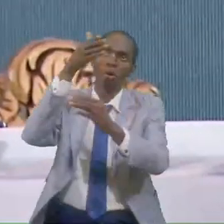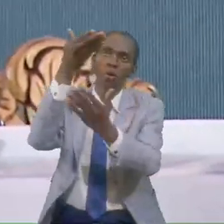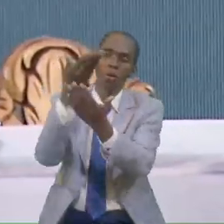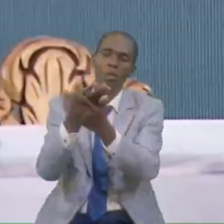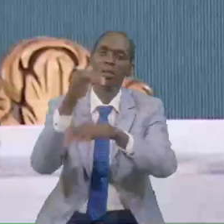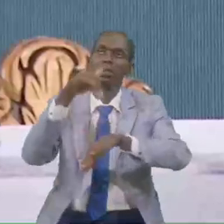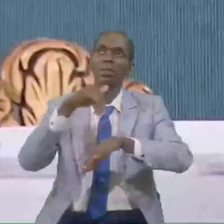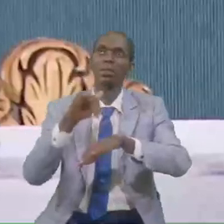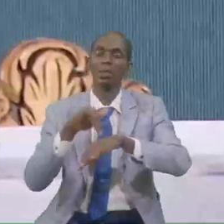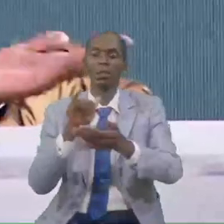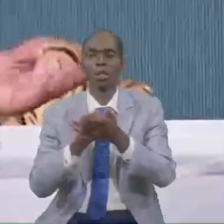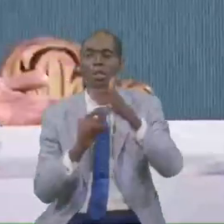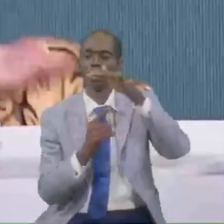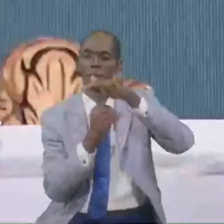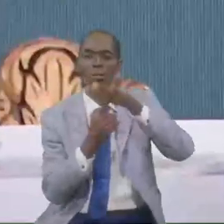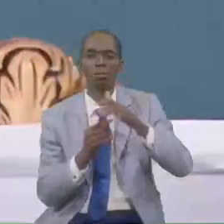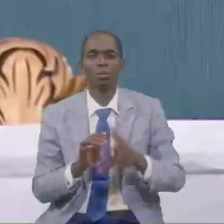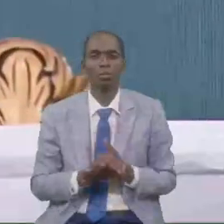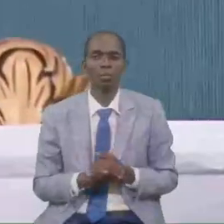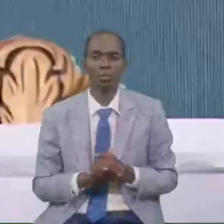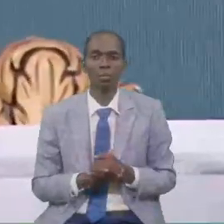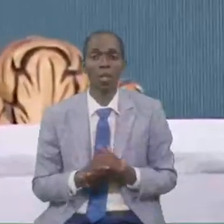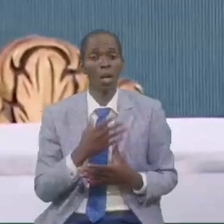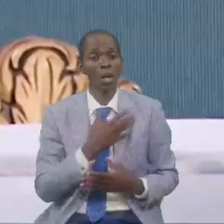Avançant chaque jour pour atteindre ce niveau.